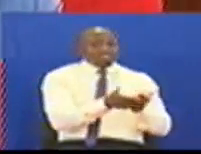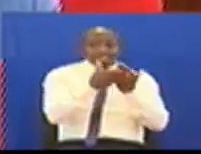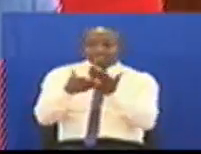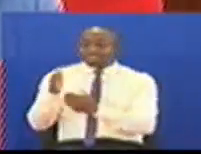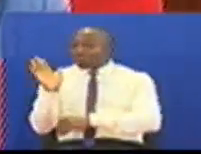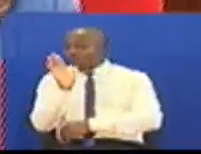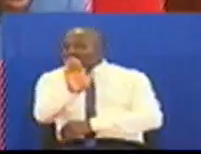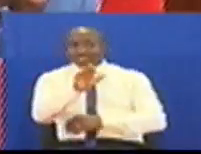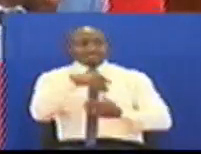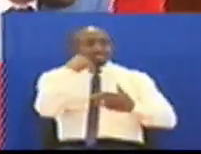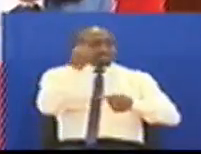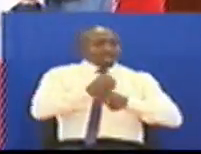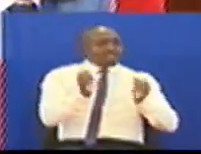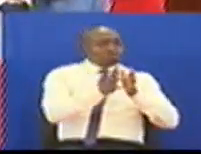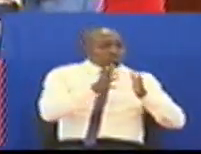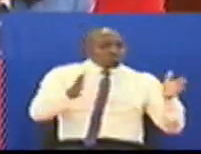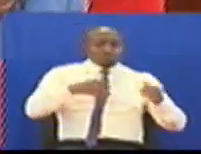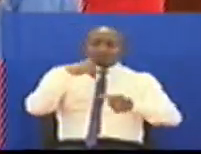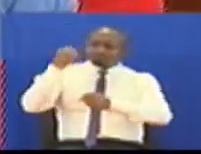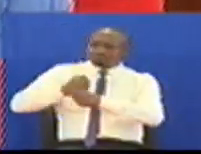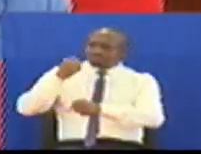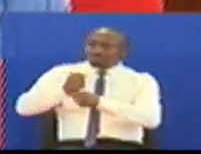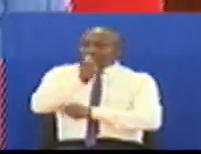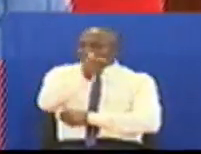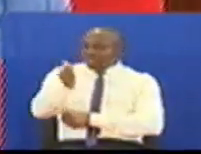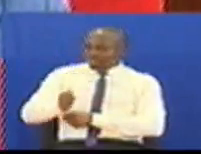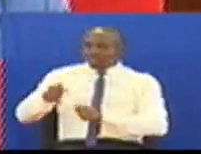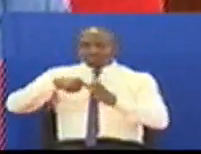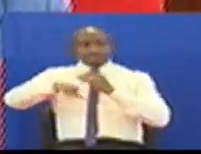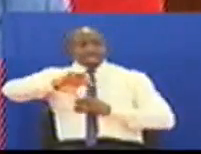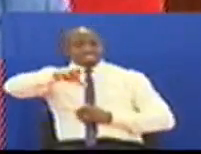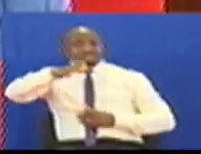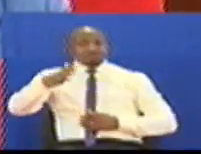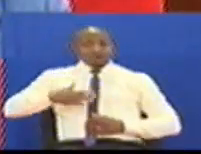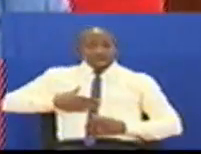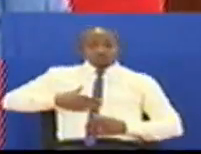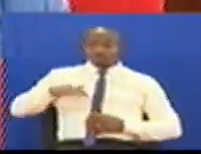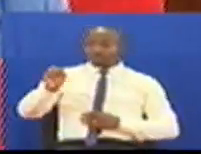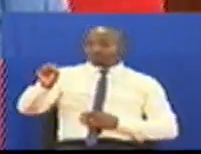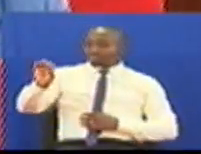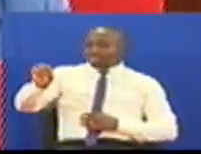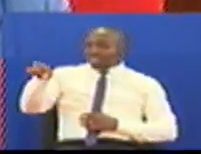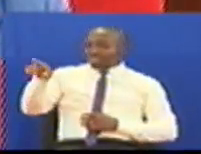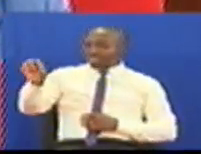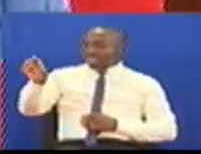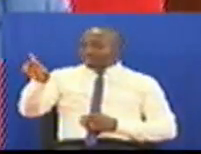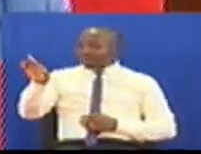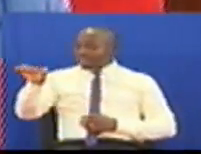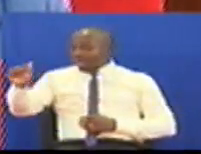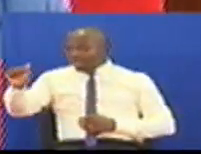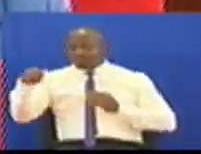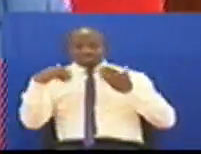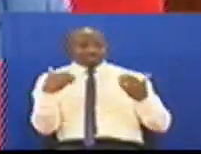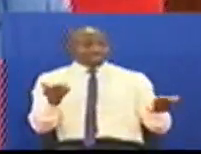ambayo wameifanya katika nchi ya Tanzania, hususan kwenye jimbo langu, jimbo la Segerea, ambao kwa sasa tuna barabara nyingi